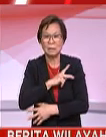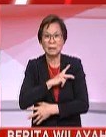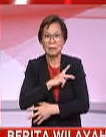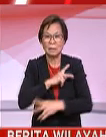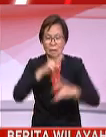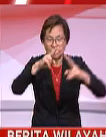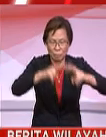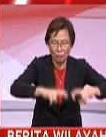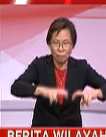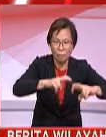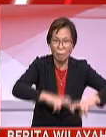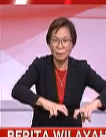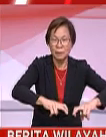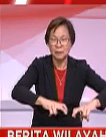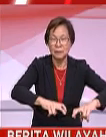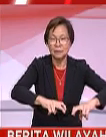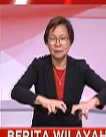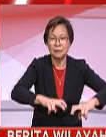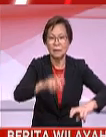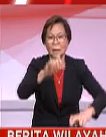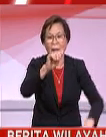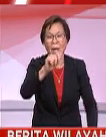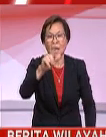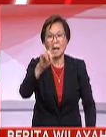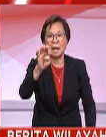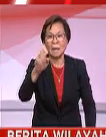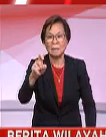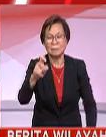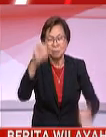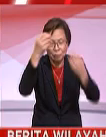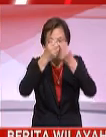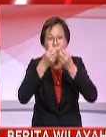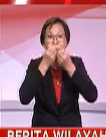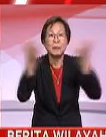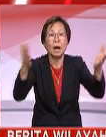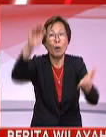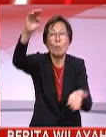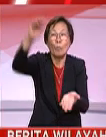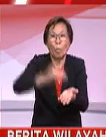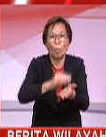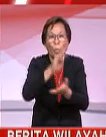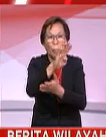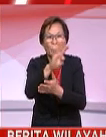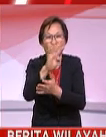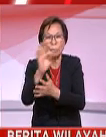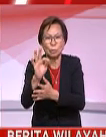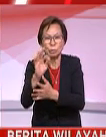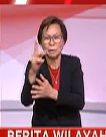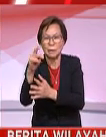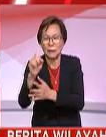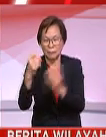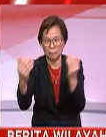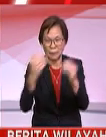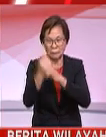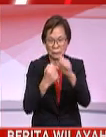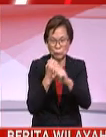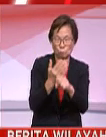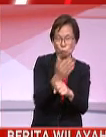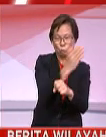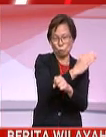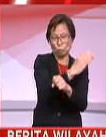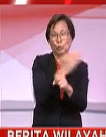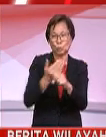dan Penguatkuasaan Trafik Sarawak, Superintendent Alexon Naga Chabu mendedahkan penurunan 49 kes berbanding tahun sebelum itu